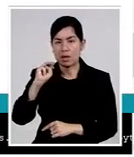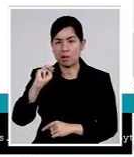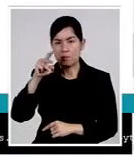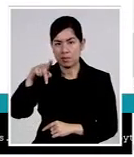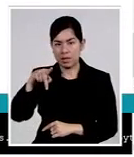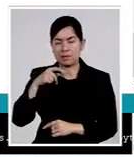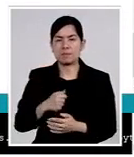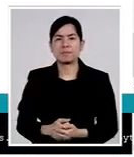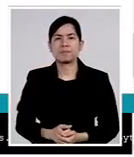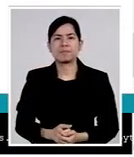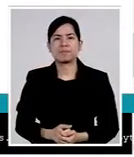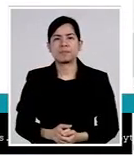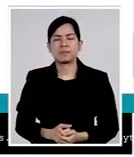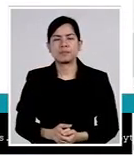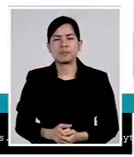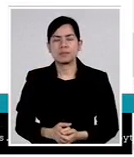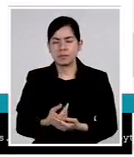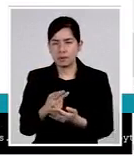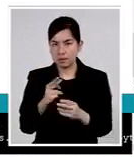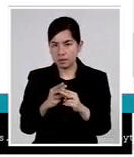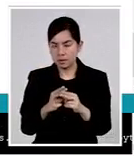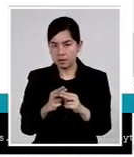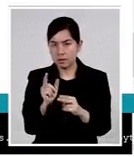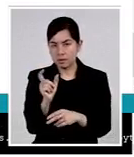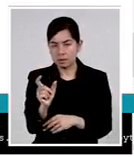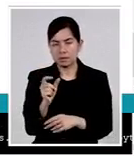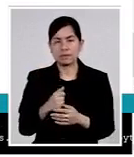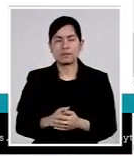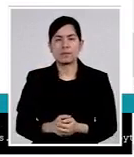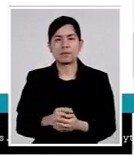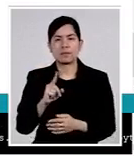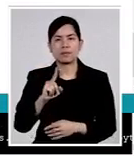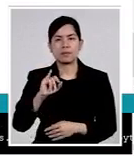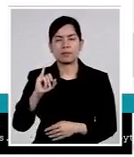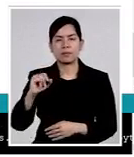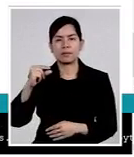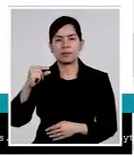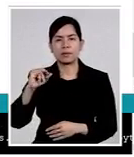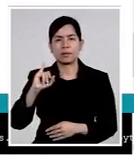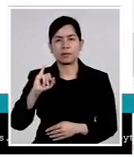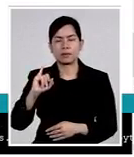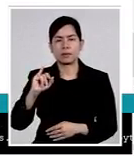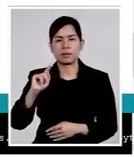ใส่ดิจิตอล